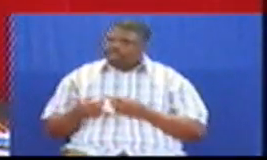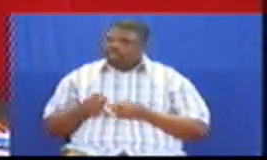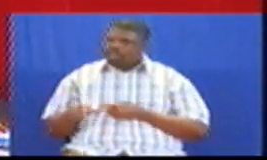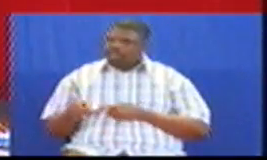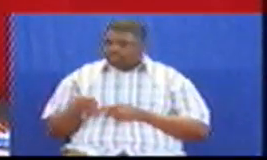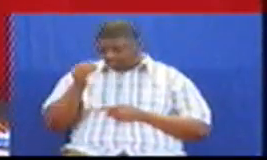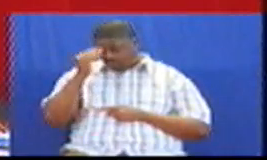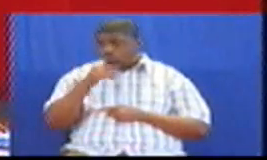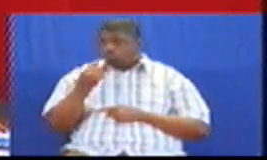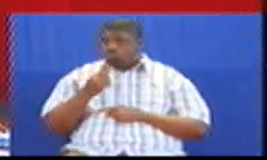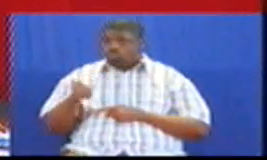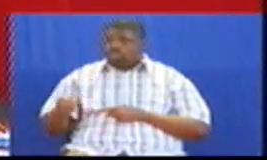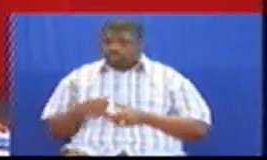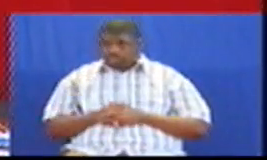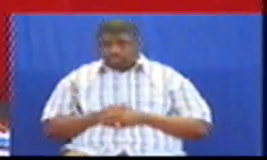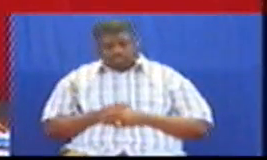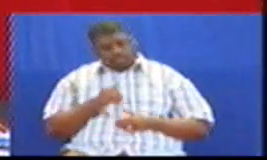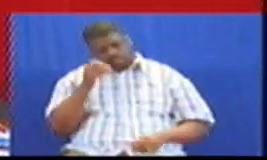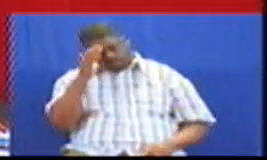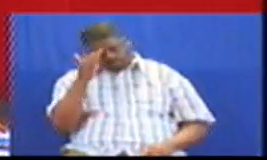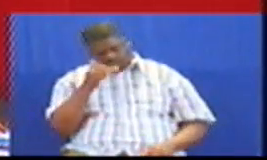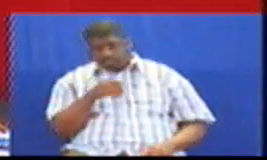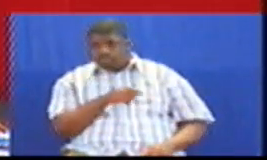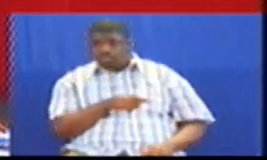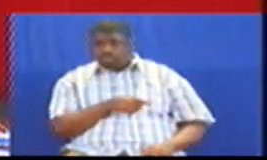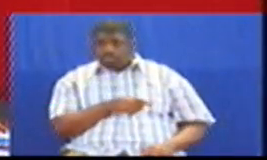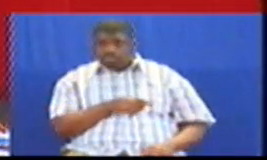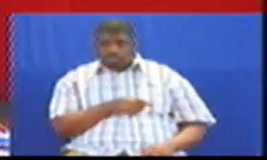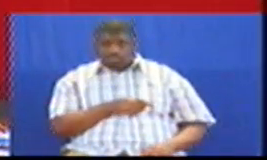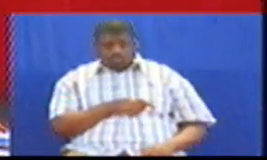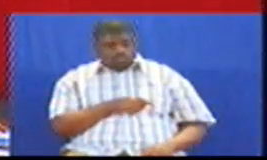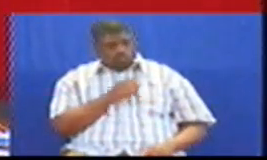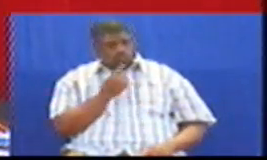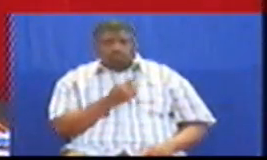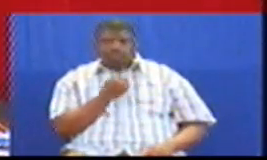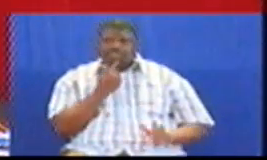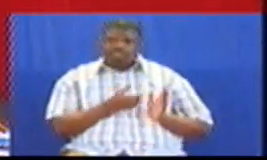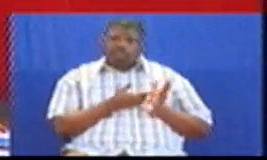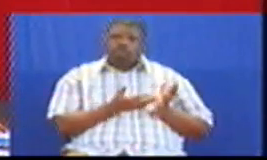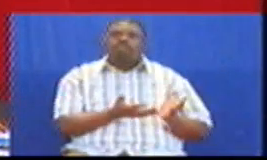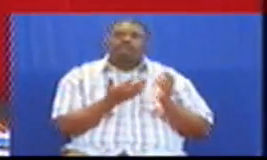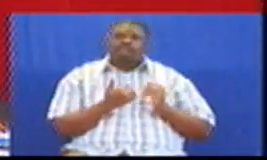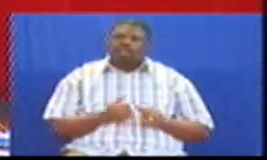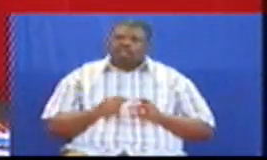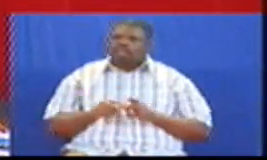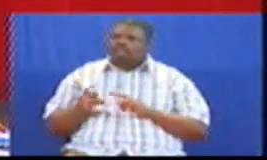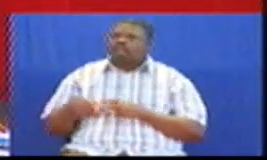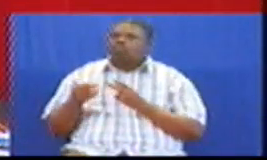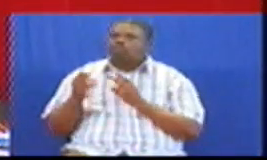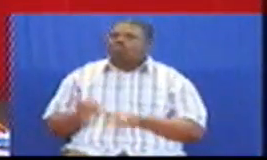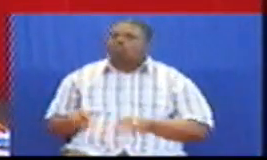kutosha. Nafikiri wana tosheleza. Pamoja na hayo, kama kuna mahitaji ya